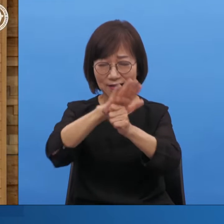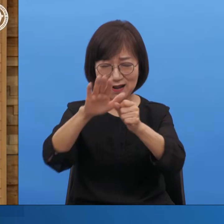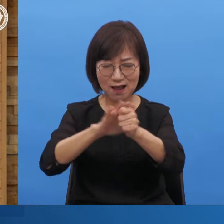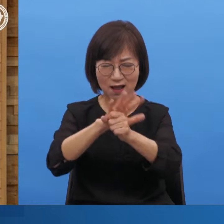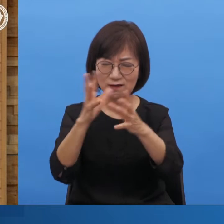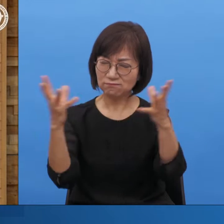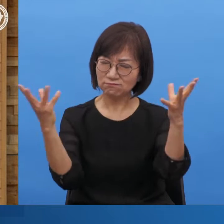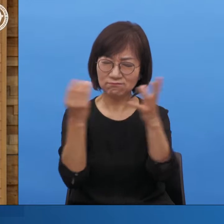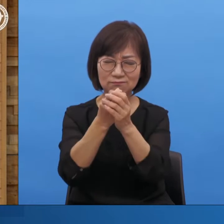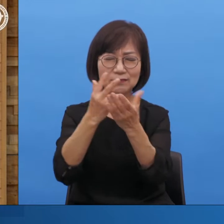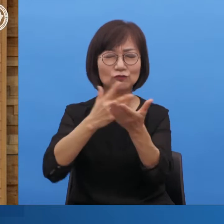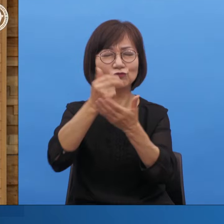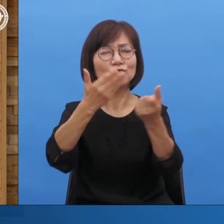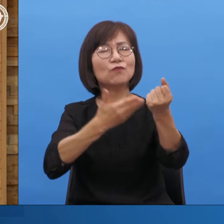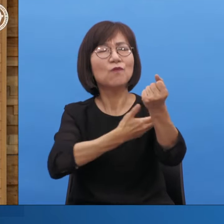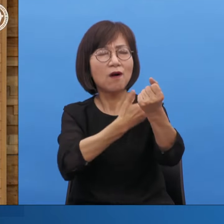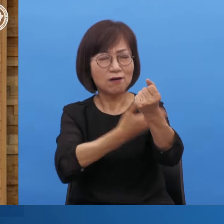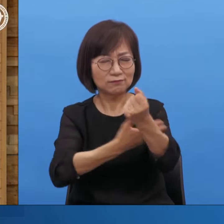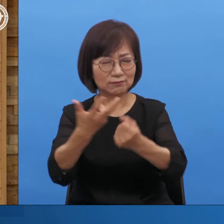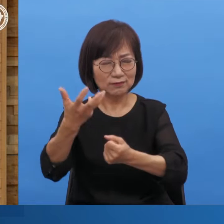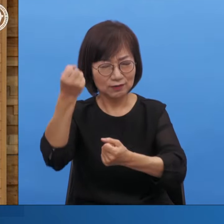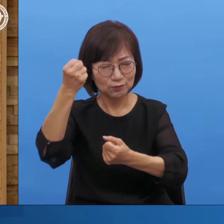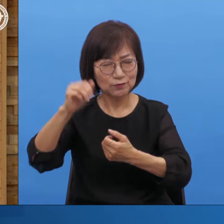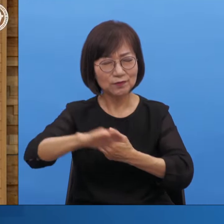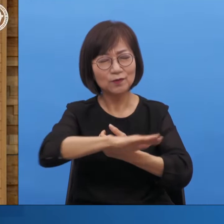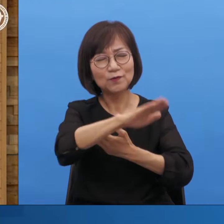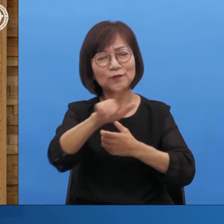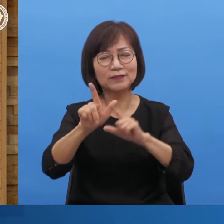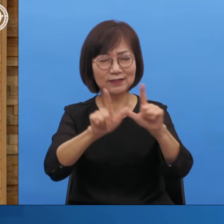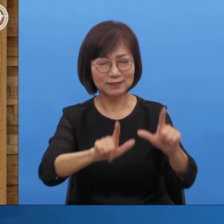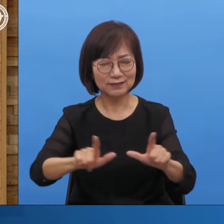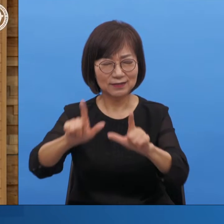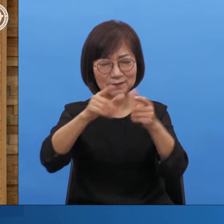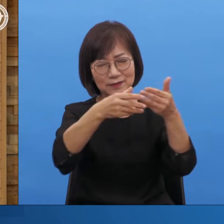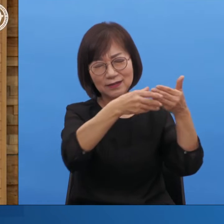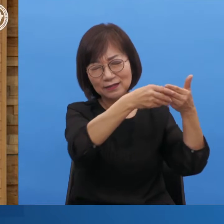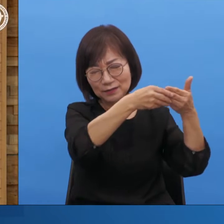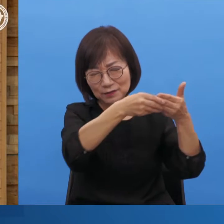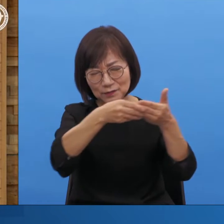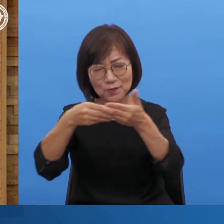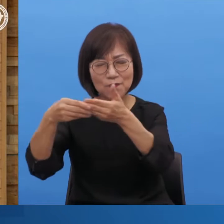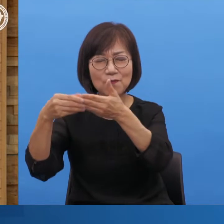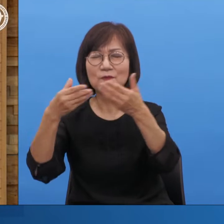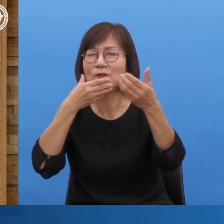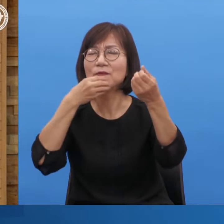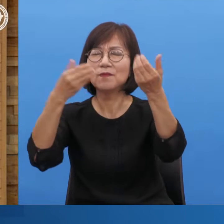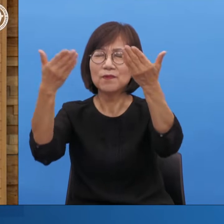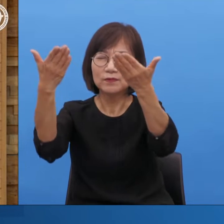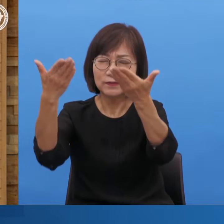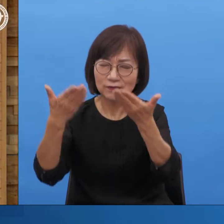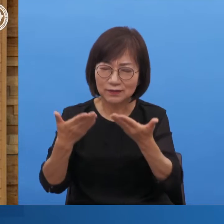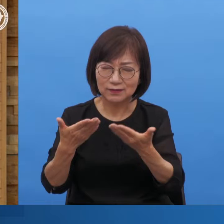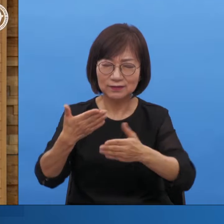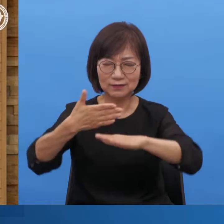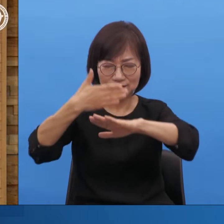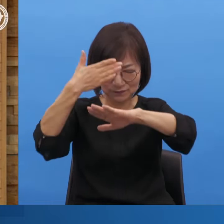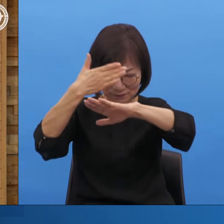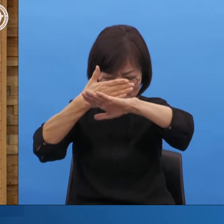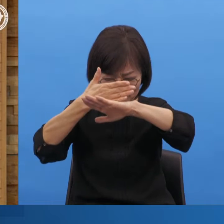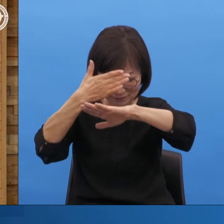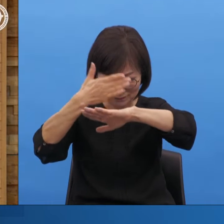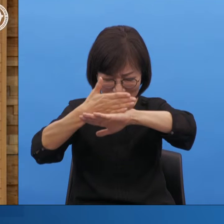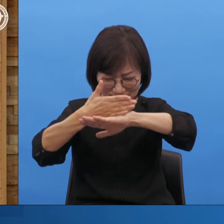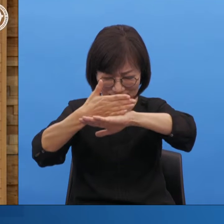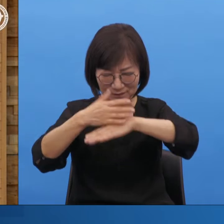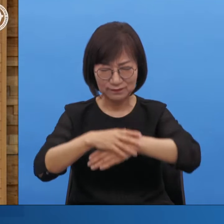우리의 삶이 인도받도록 축복 주심에 감사드립니다. Lord, thank you for blessing us with your irresistible grace, your endless love